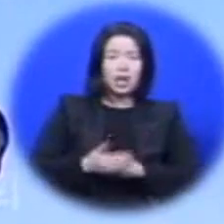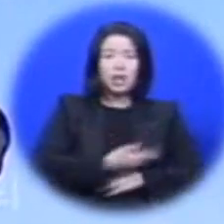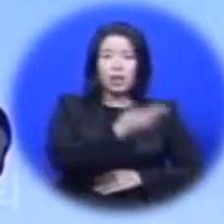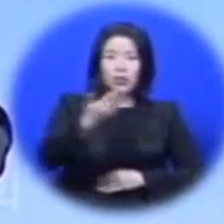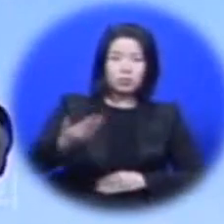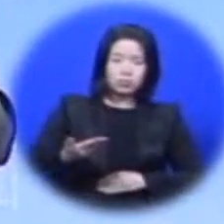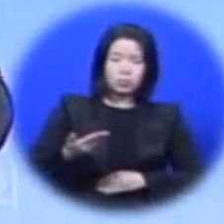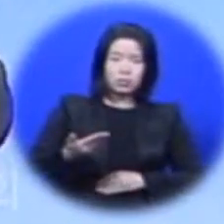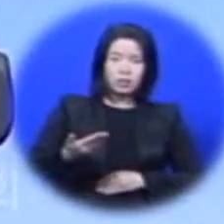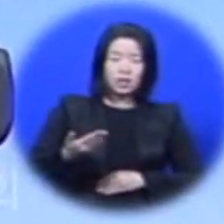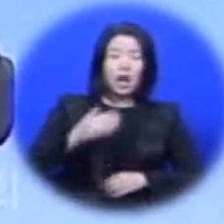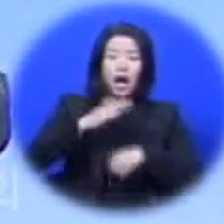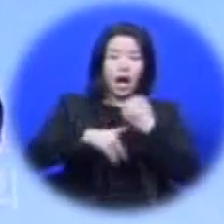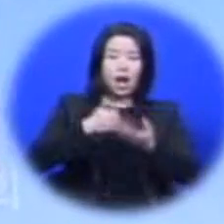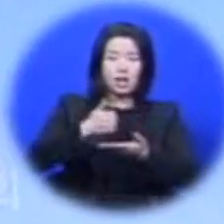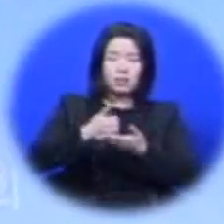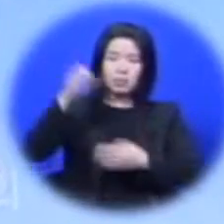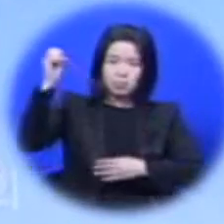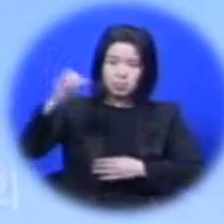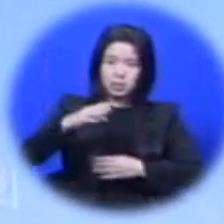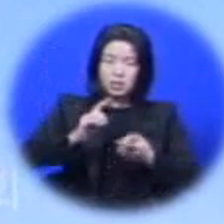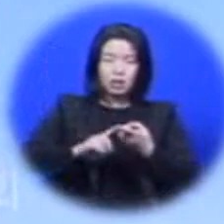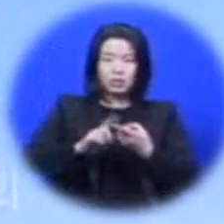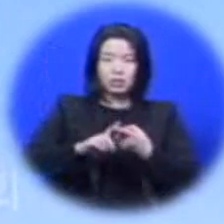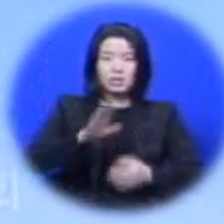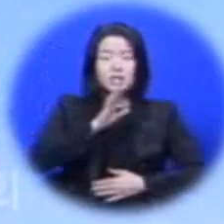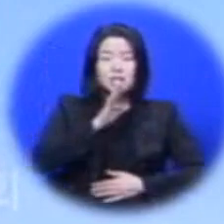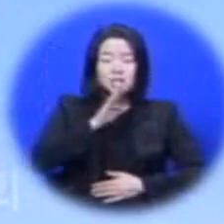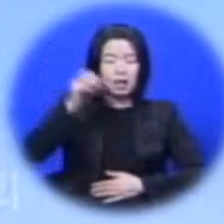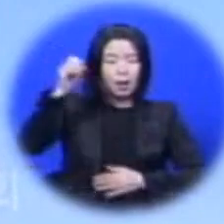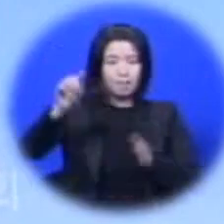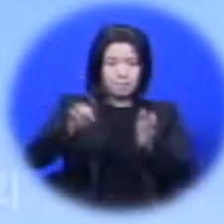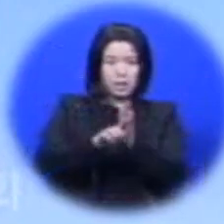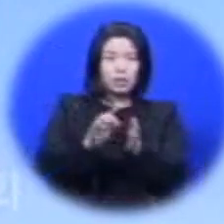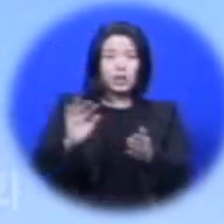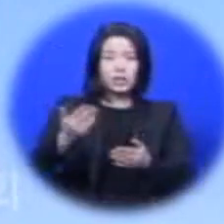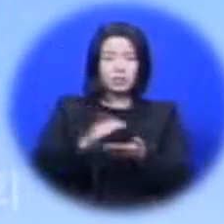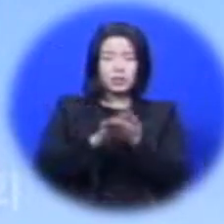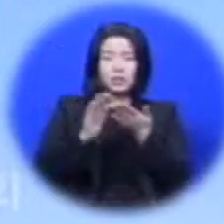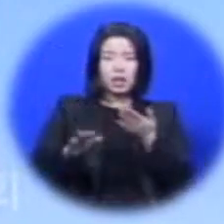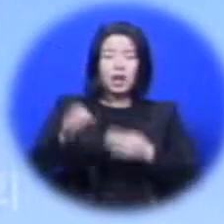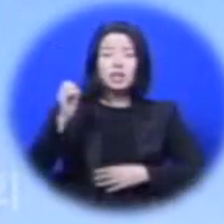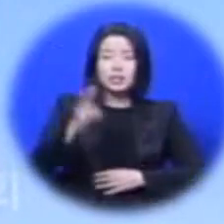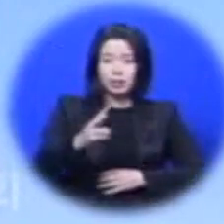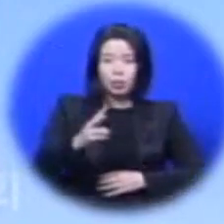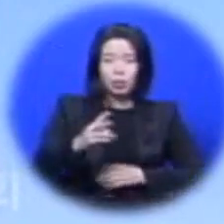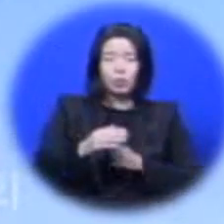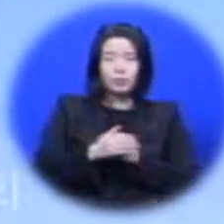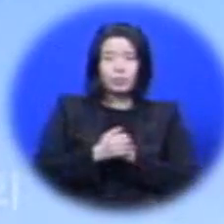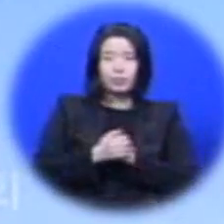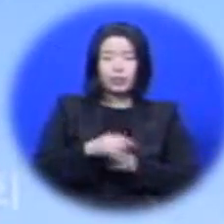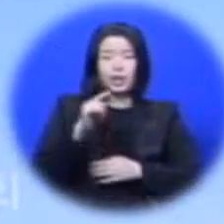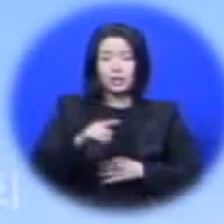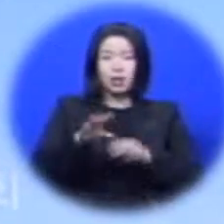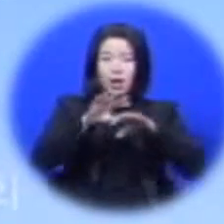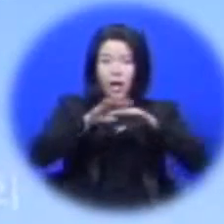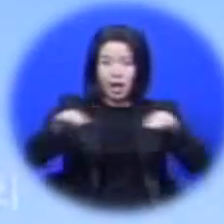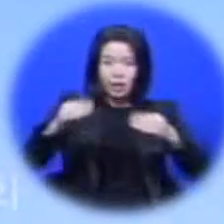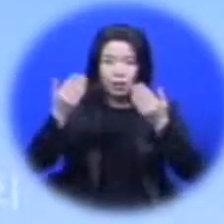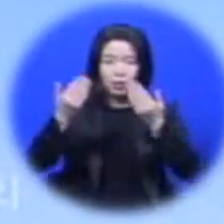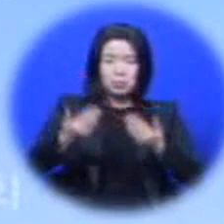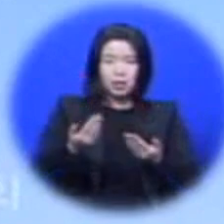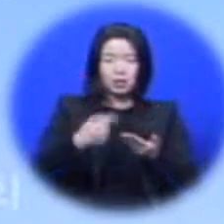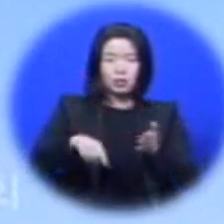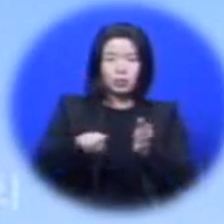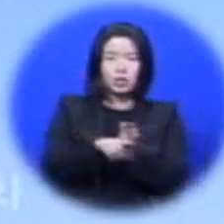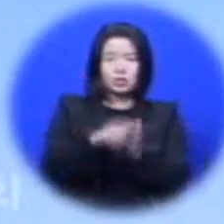여러분, 하나님은 빛이라는 사실을 진짜 믿으셔야 돼요. 그리고 이걸 해결받기를